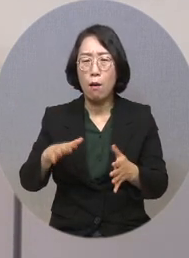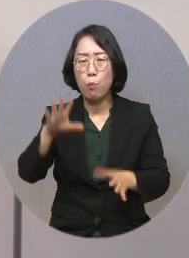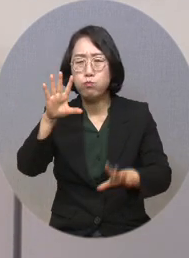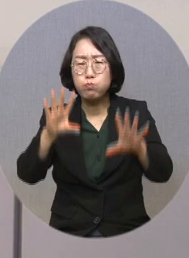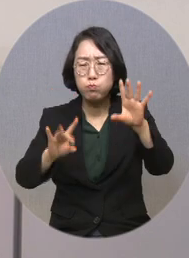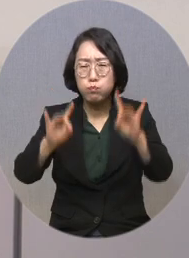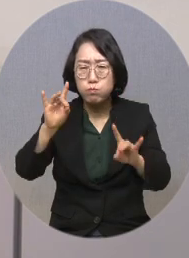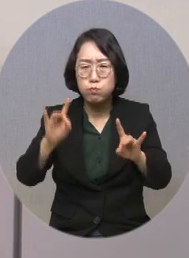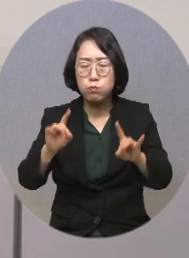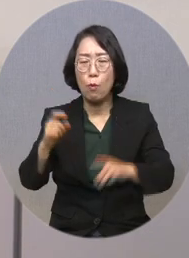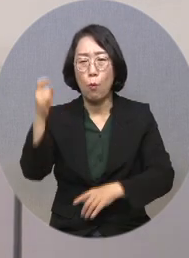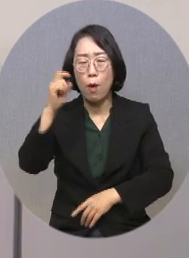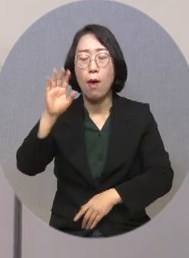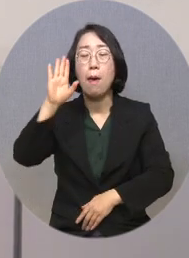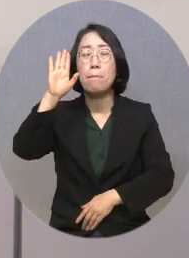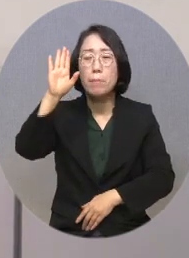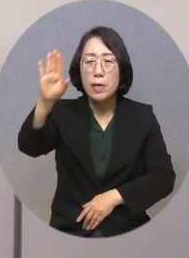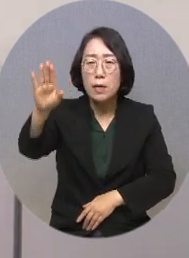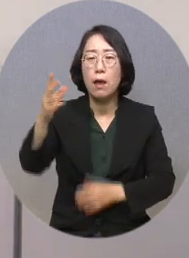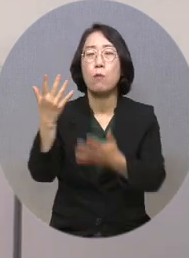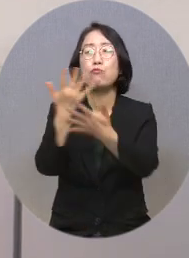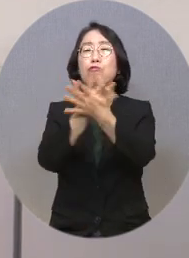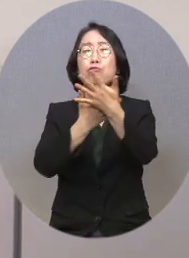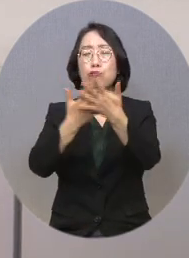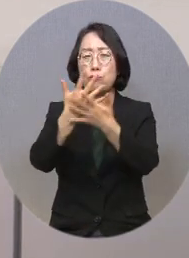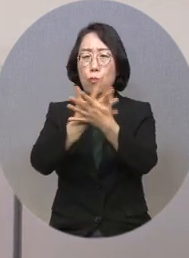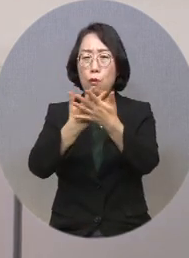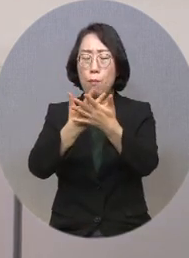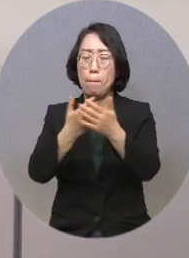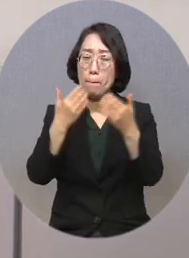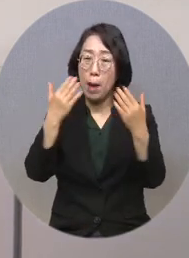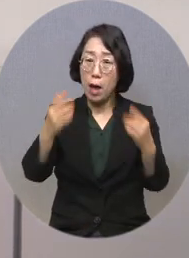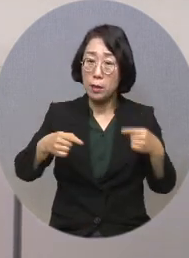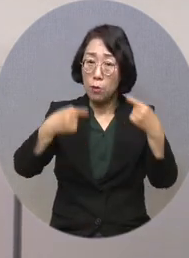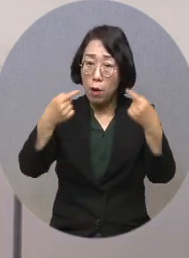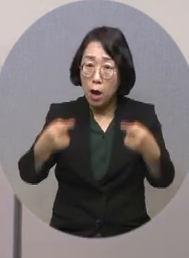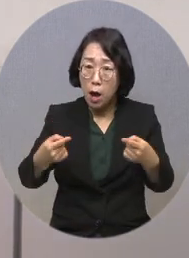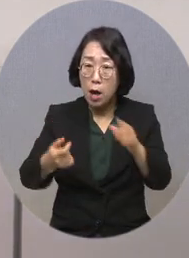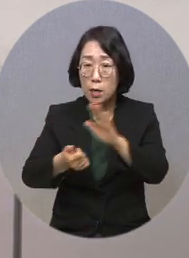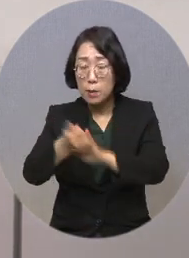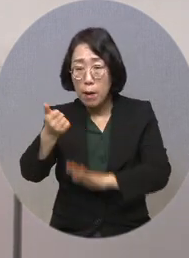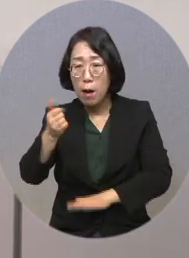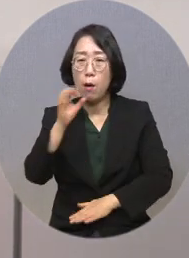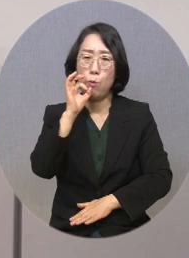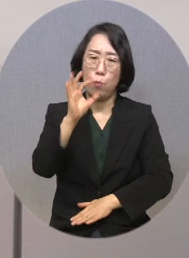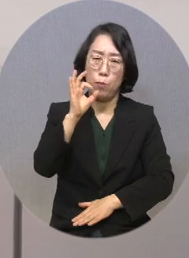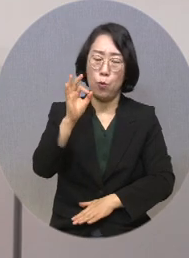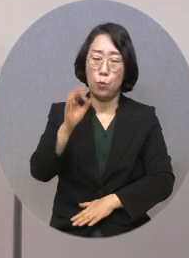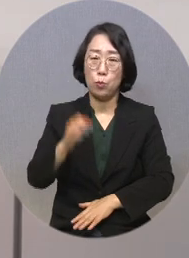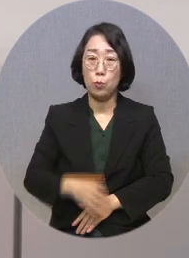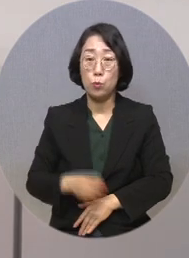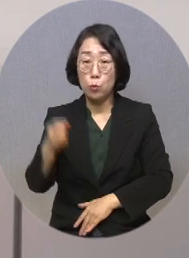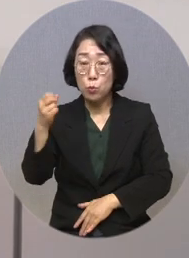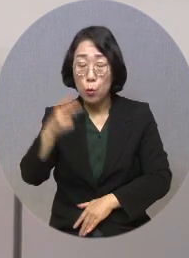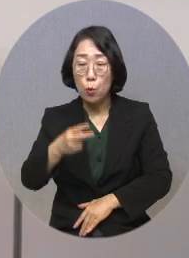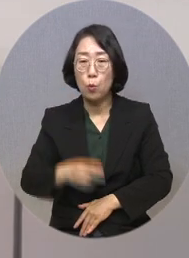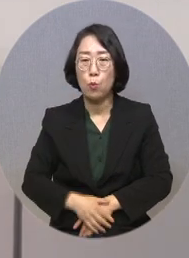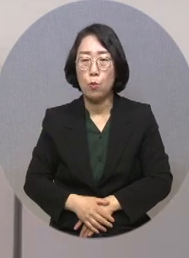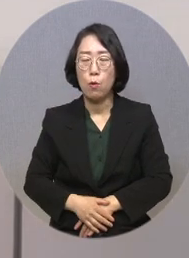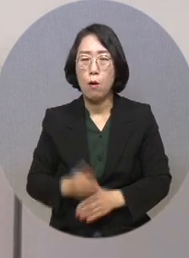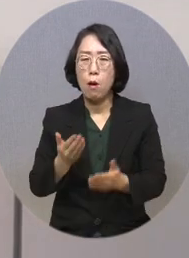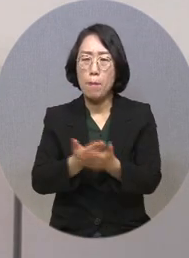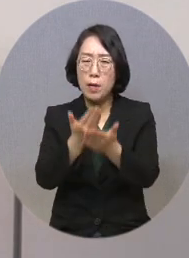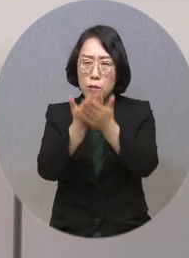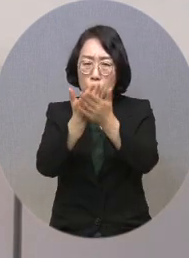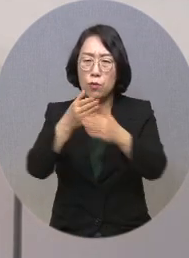너무나 불투명하기 때문입니다. 청년뿐만이 아닙니다. 저성장 고령화